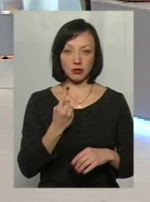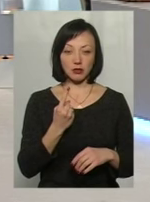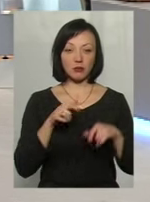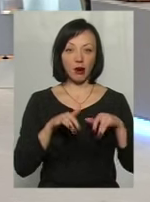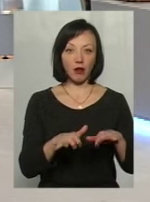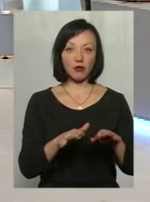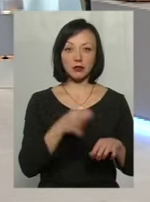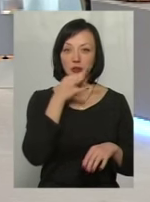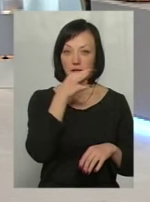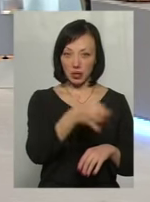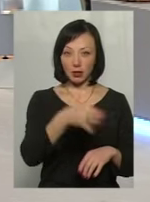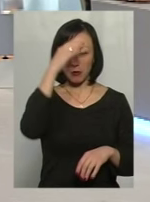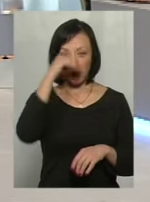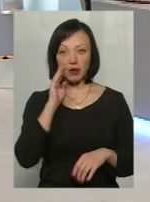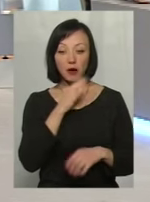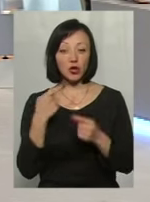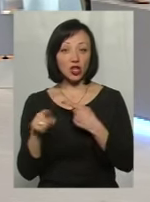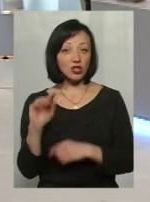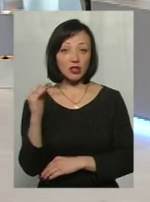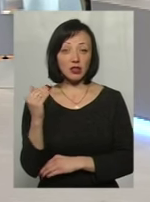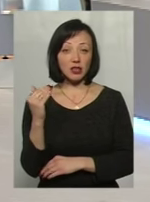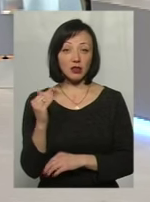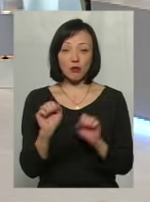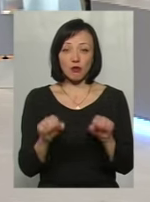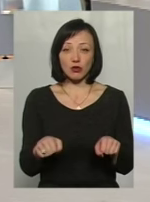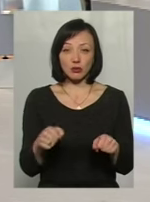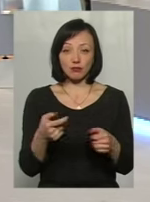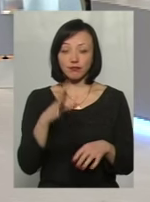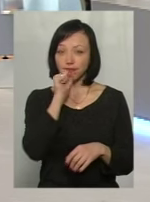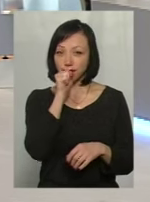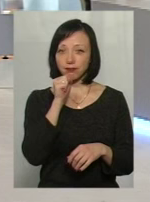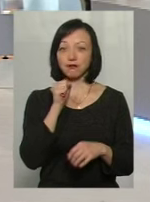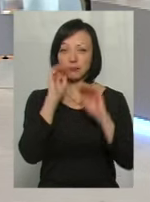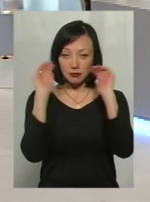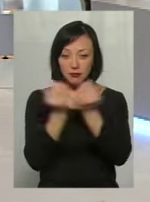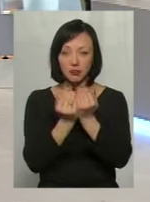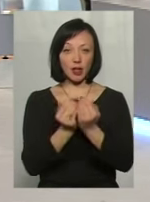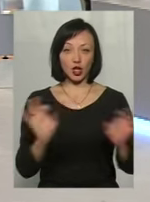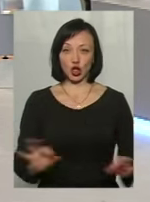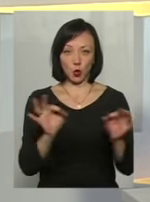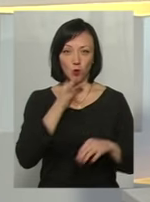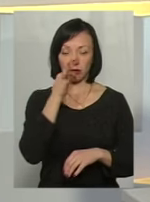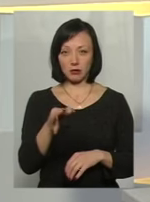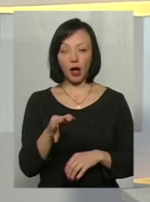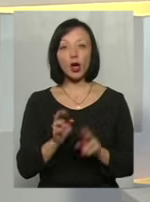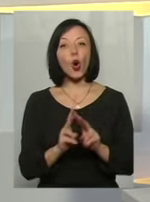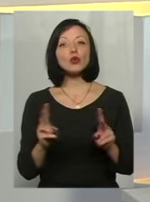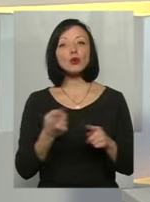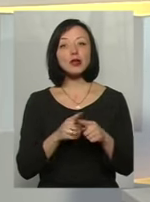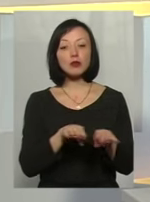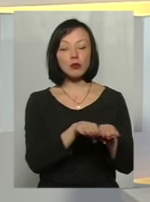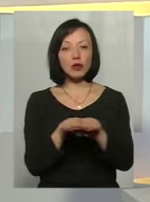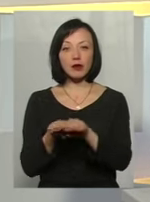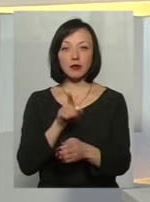першою справою буде сказати про це батькам, то хтось інший може замкнутися так і нічого не сказати. Хто на цьому рівні